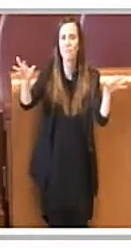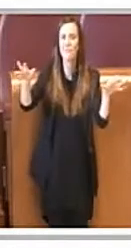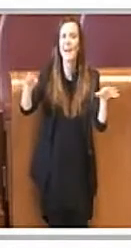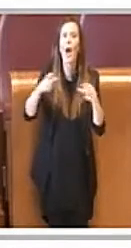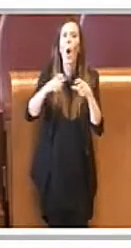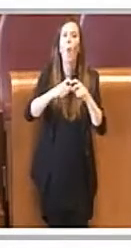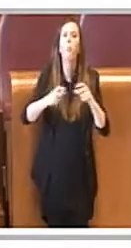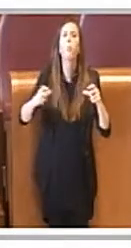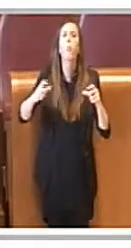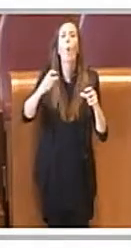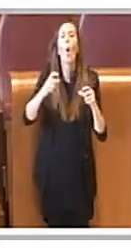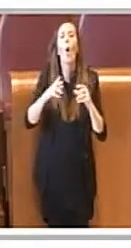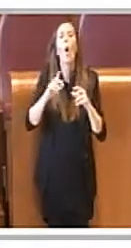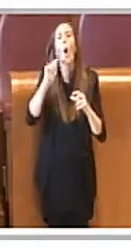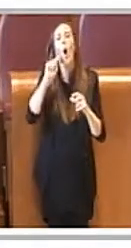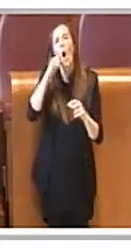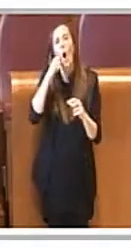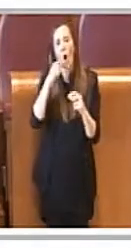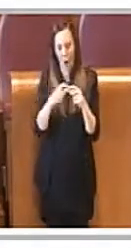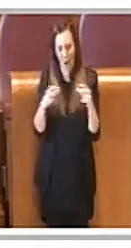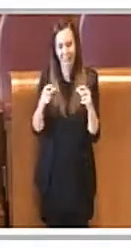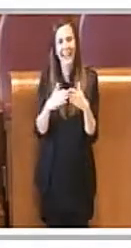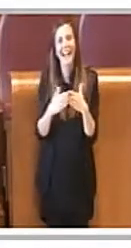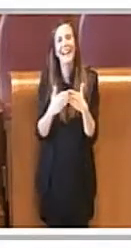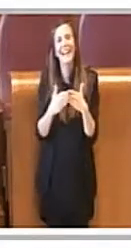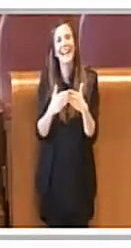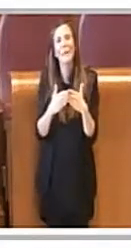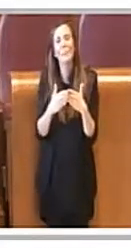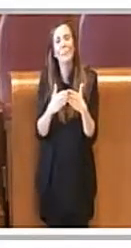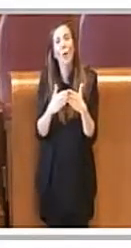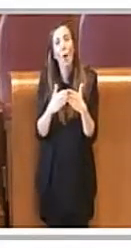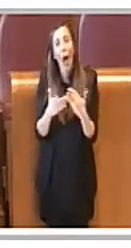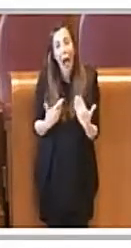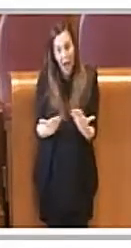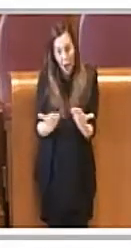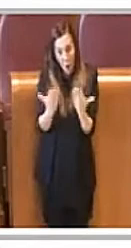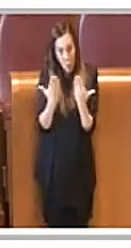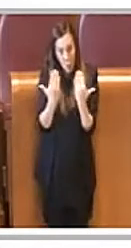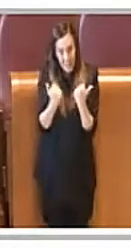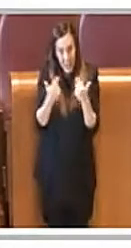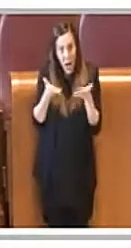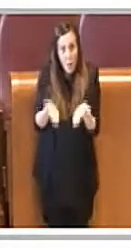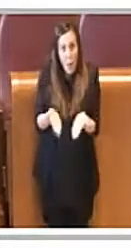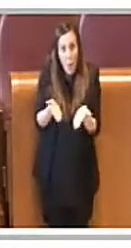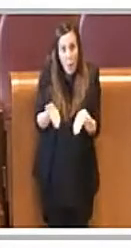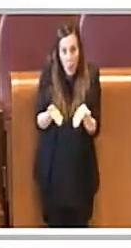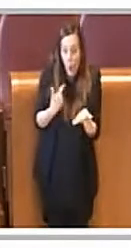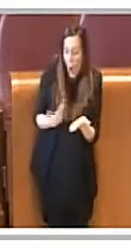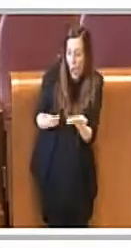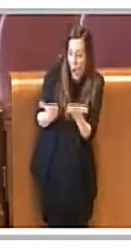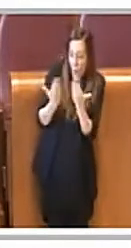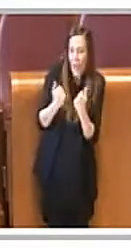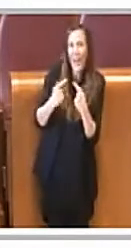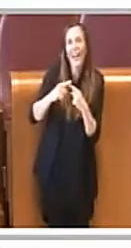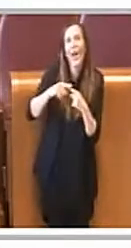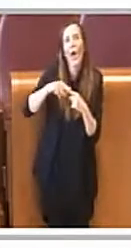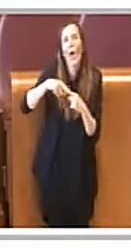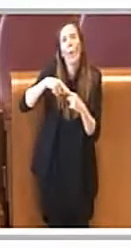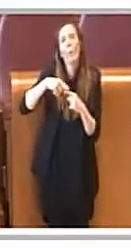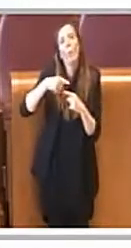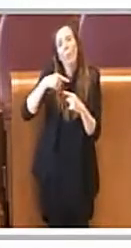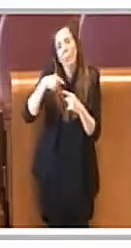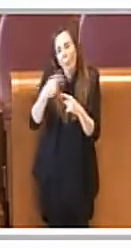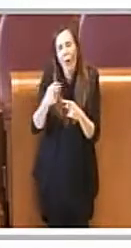buoni libro che si acquistano, si possono acquistare adesso per poi regalare un libro